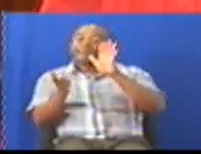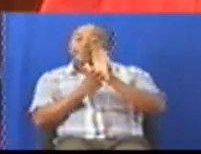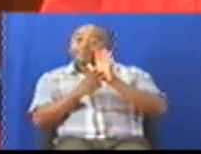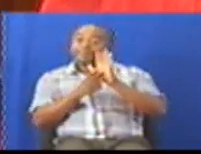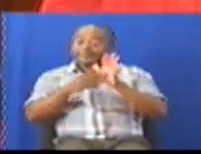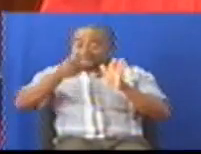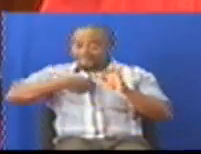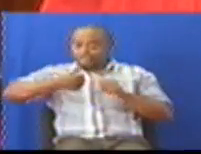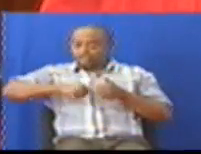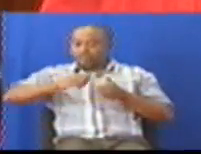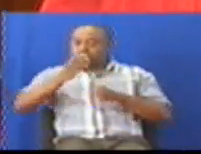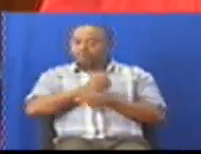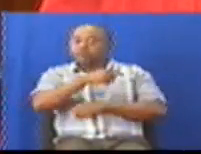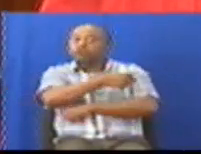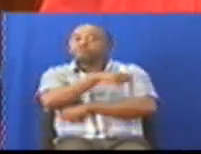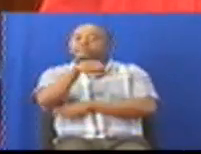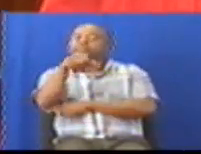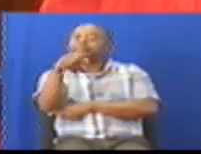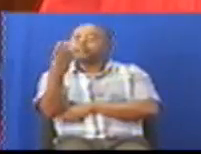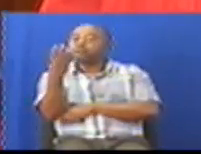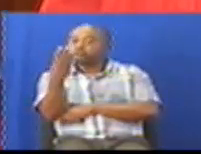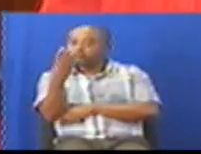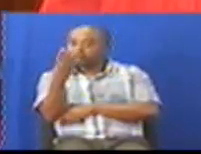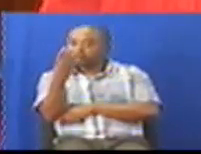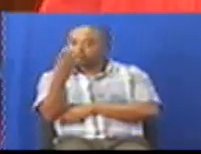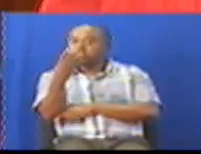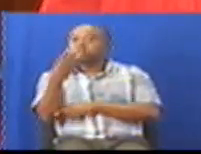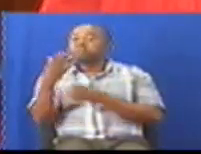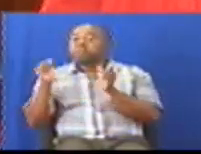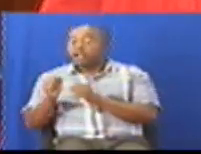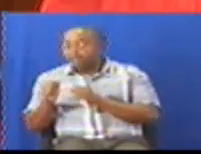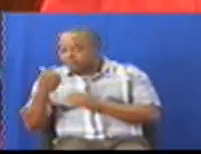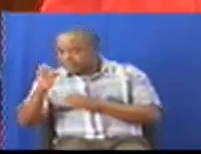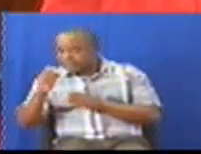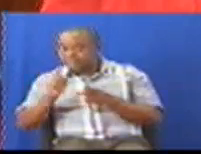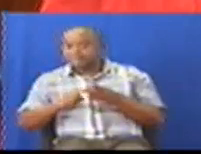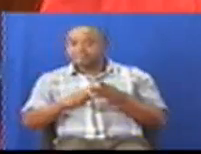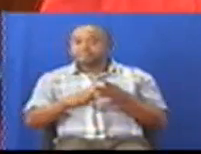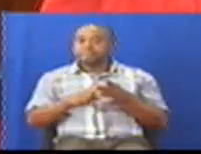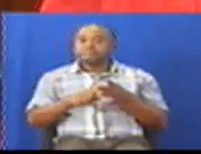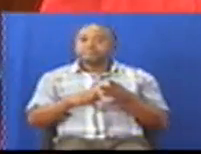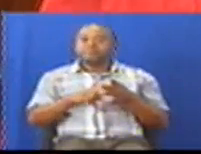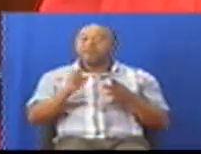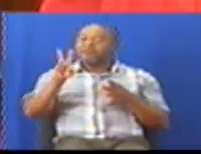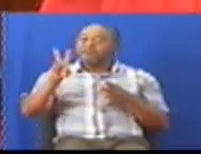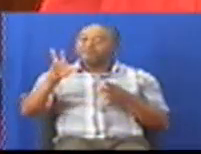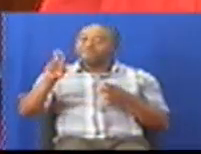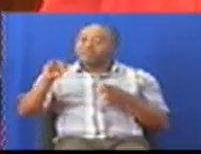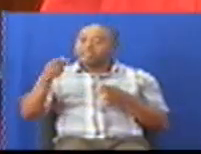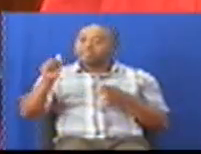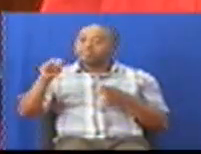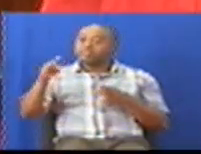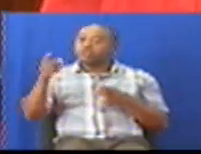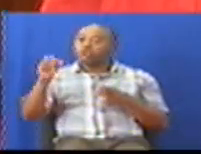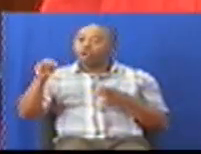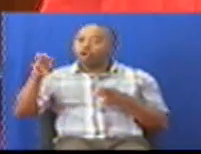hospitali 3, Njombe DC, Makambako TC na halmashauri ya Wanging'ombe. Lakini vile vile tumeona kwamba kuna